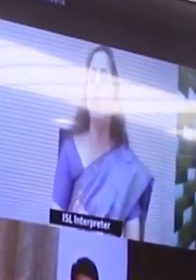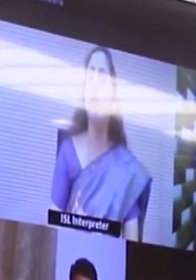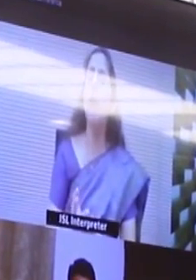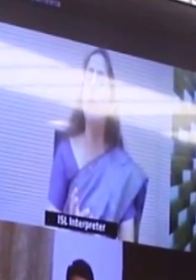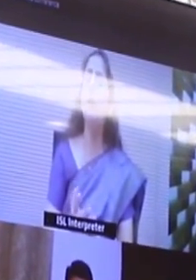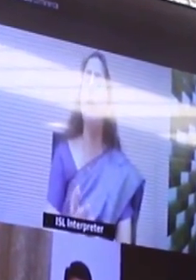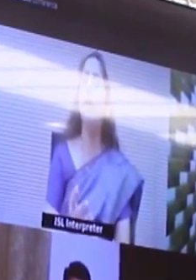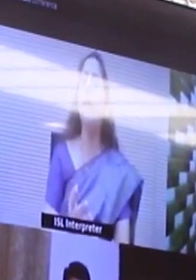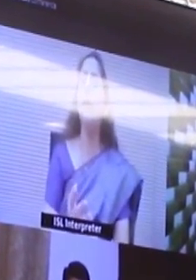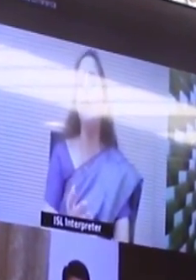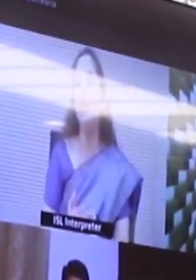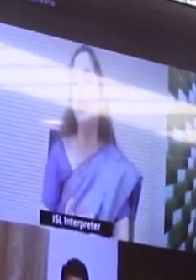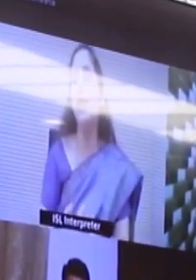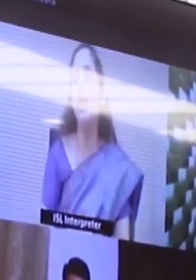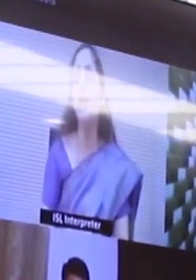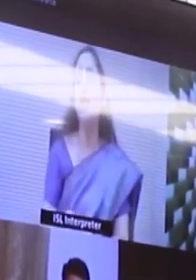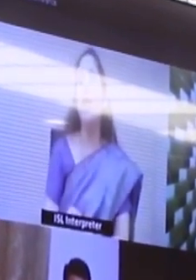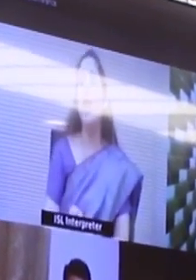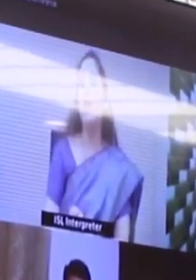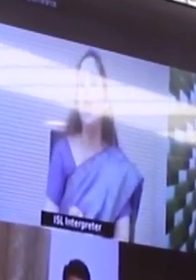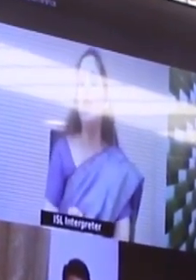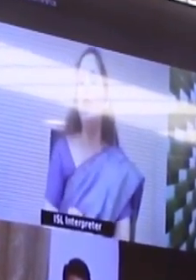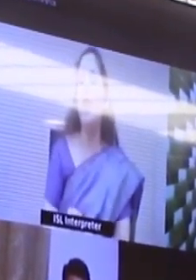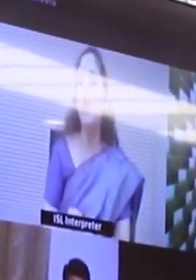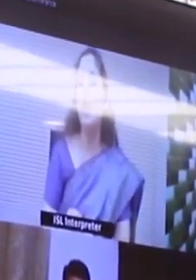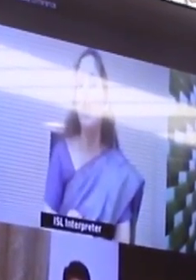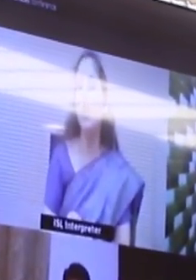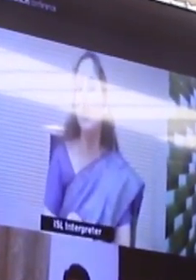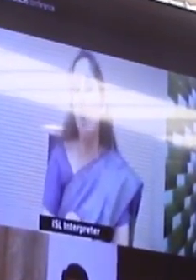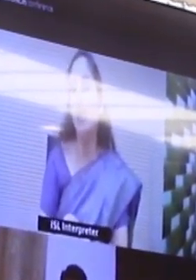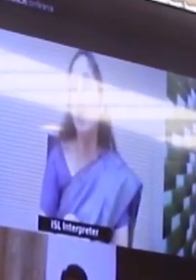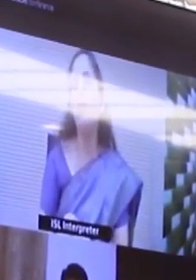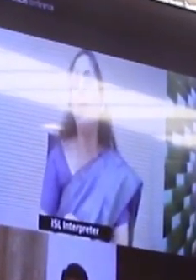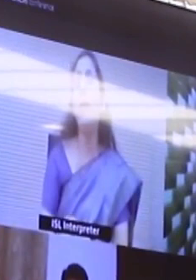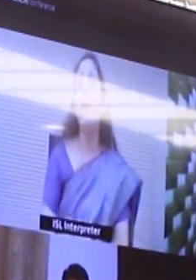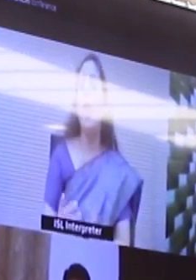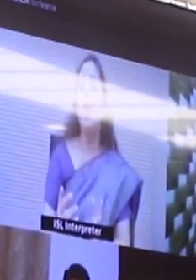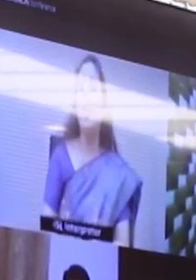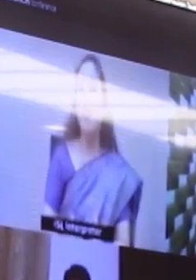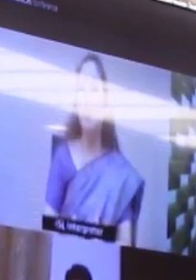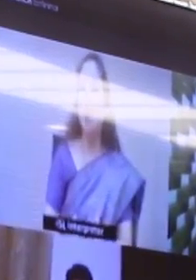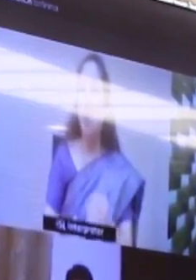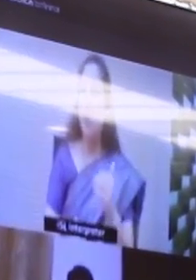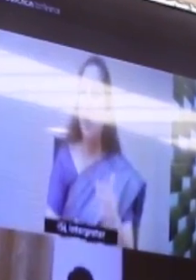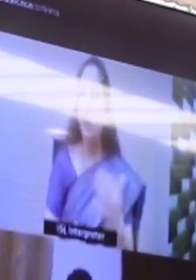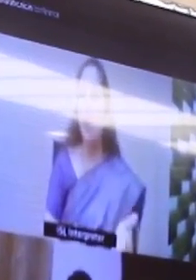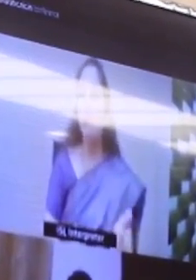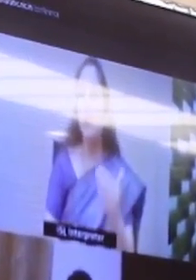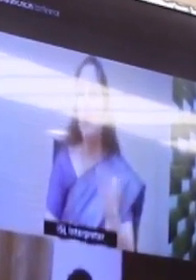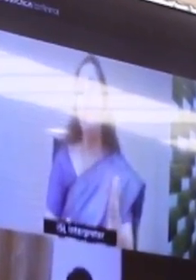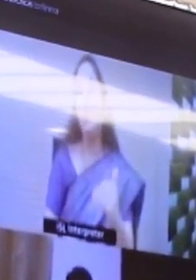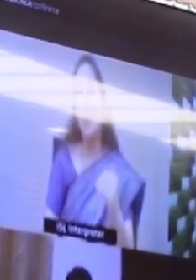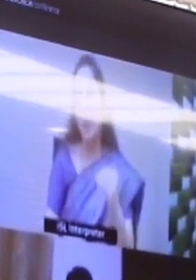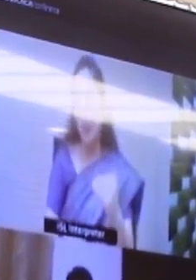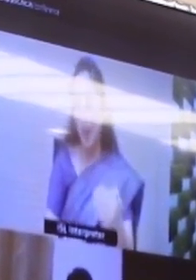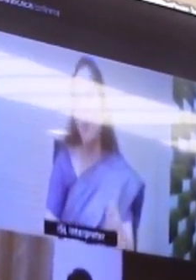पे भी इंटरप्रेटिंग एक्सेसिबिलिटी दी जानी चाहिए। मैं चाहती हूँ ISLRTC इस पे और काम करे, सांकेतिक भाषा में और ज्यादा से ज्यादा काम करे, खत्म